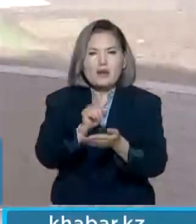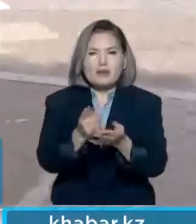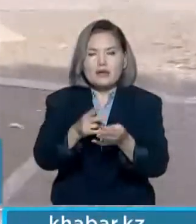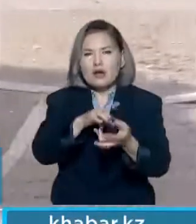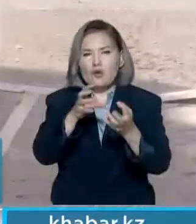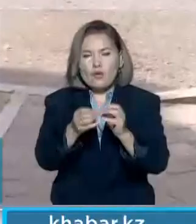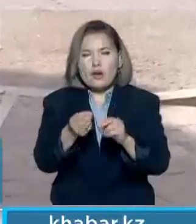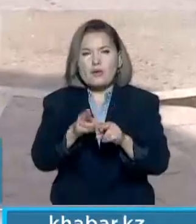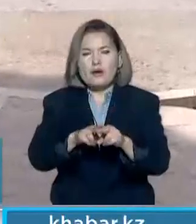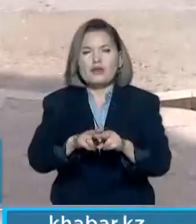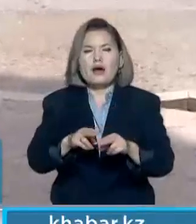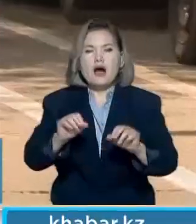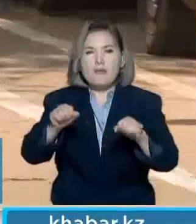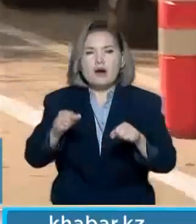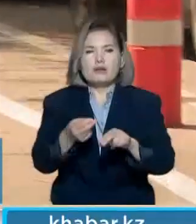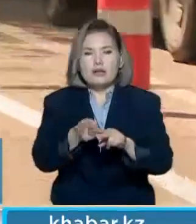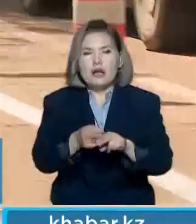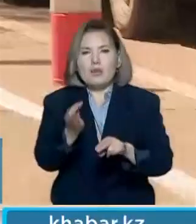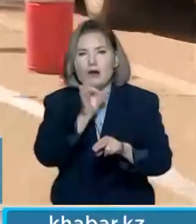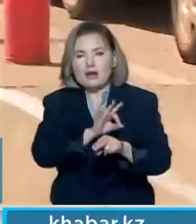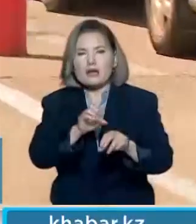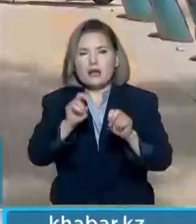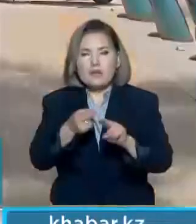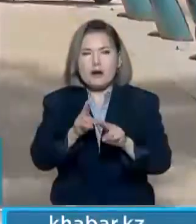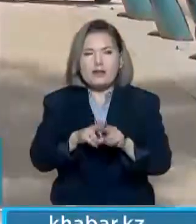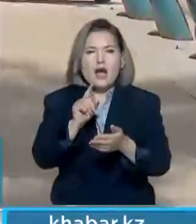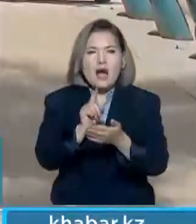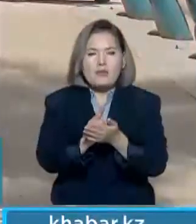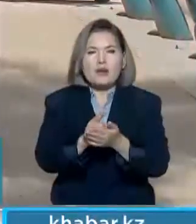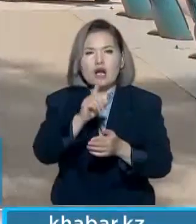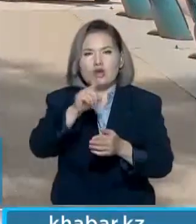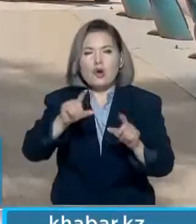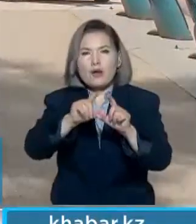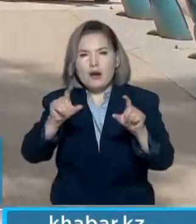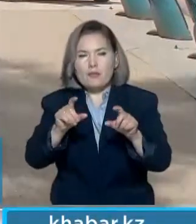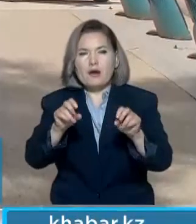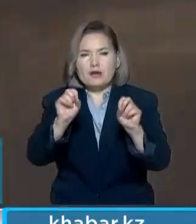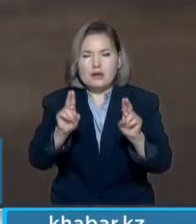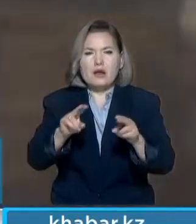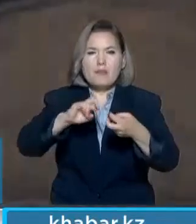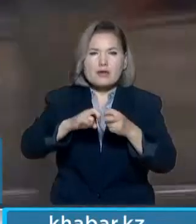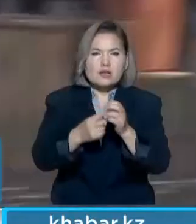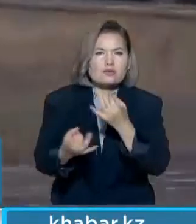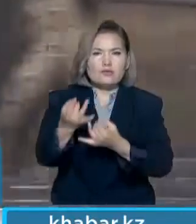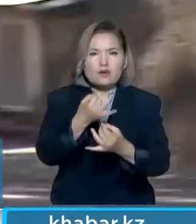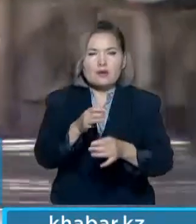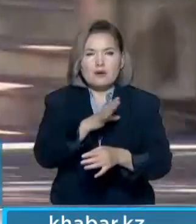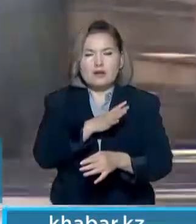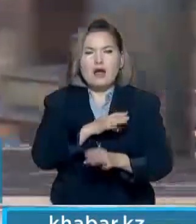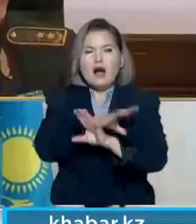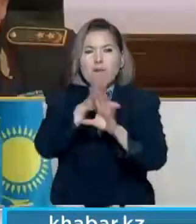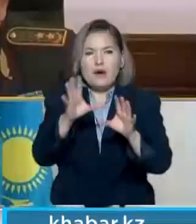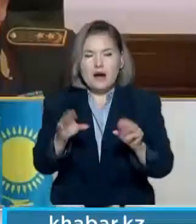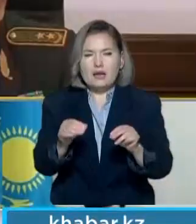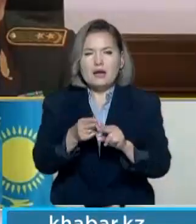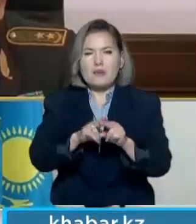Мәжіліс қабырғасында мопедті көлік құралына жатқызып, міндетті түрде тіркеуден өткізу мәселесі талай талқыланды. Барлық